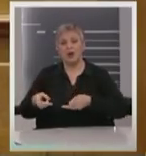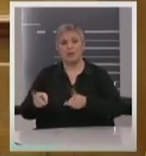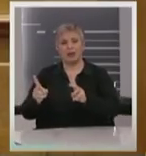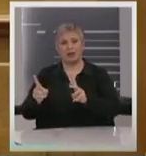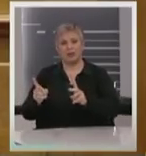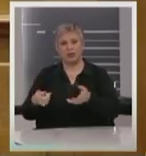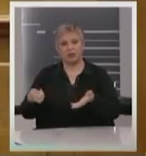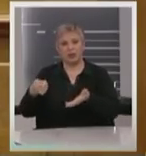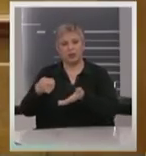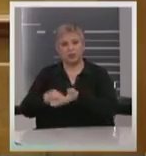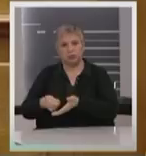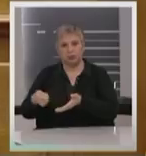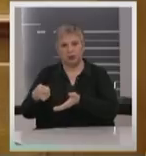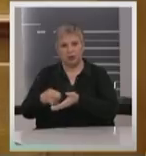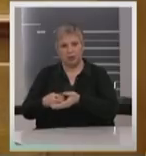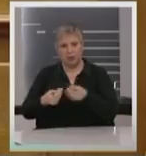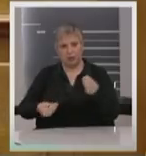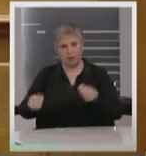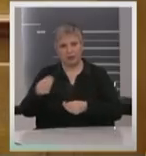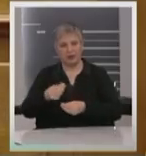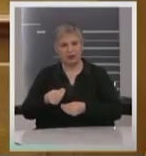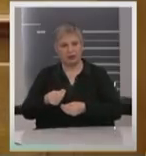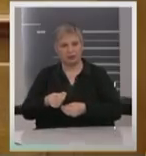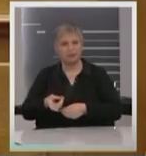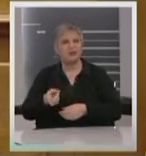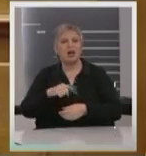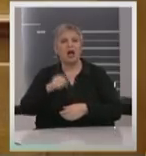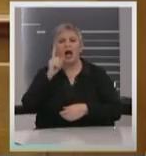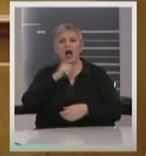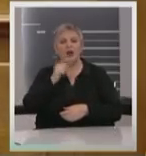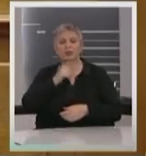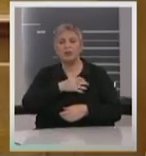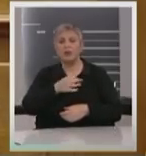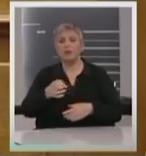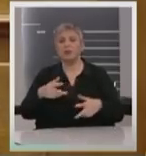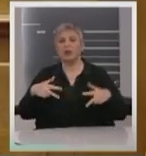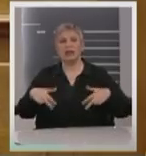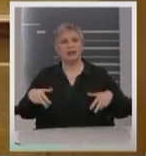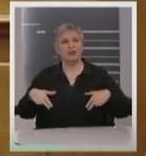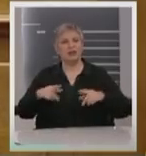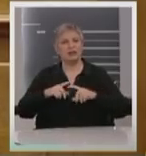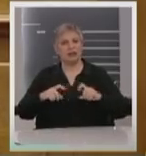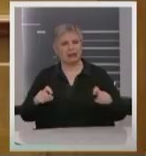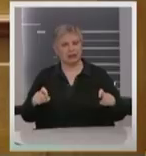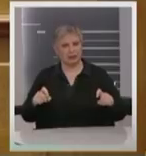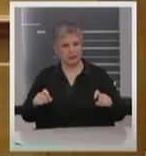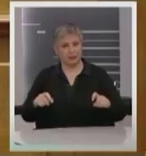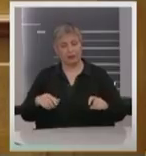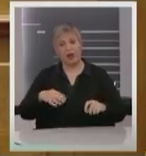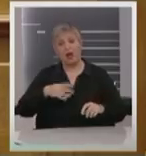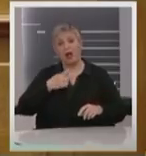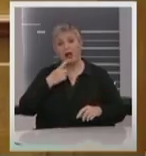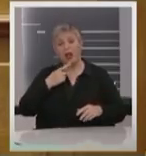ας εξετάσουμε και ένα ακόμα ψέμα της κυβέρνησης. Ότι το υπερπλεόνασμα προήλθε και εν